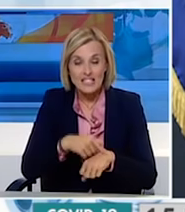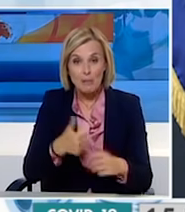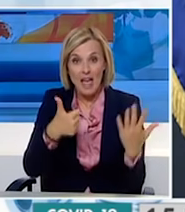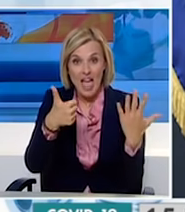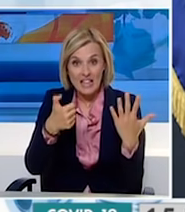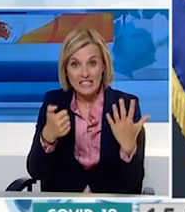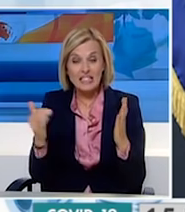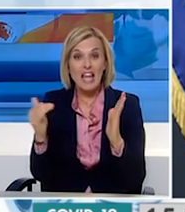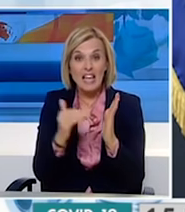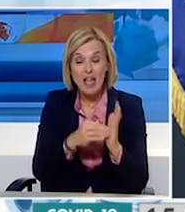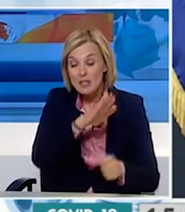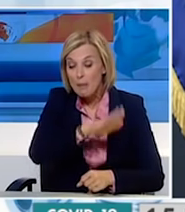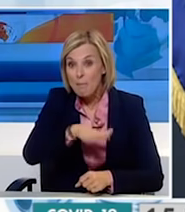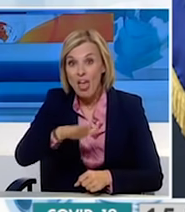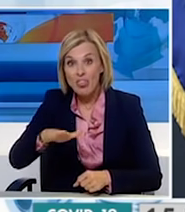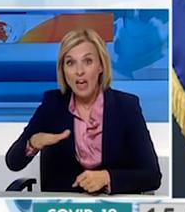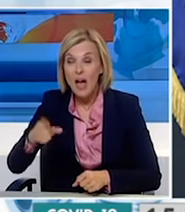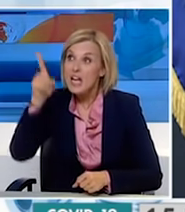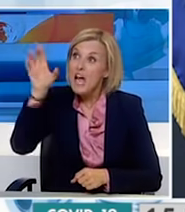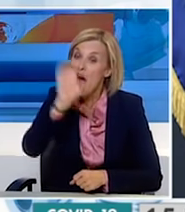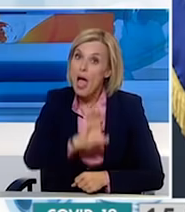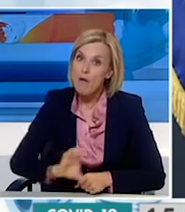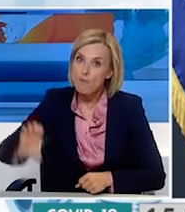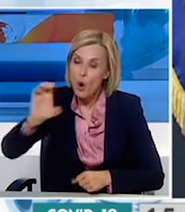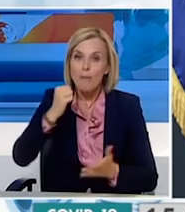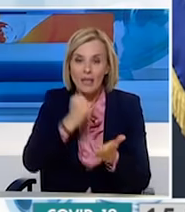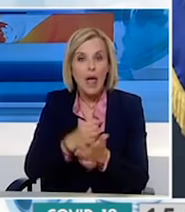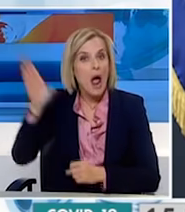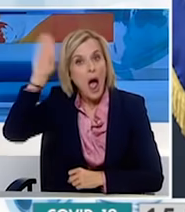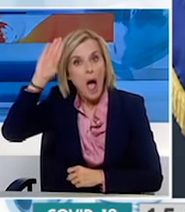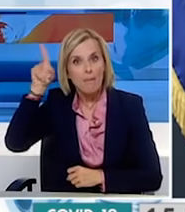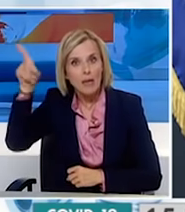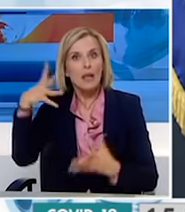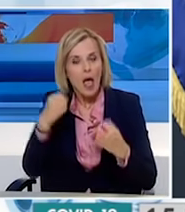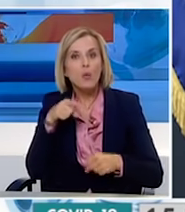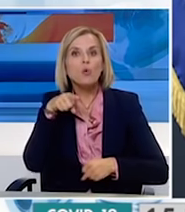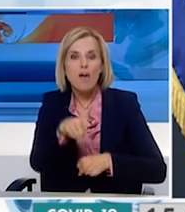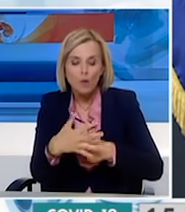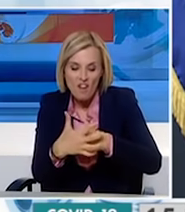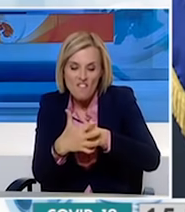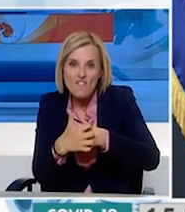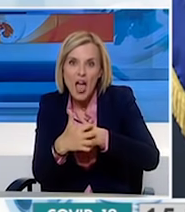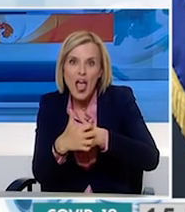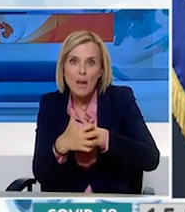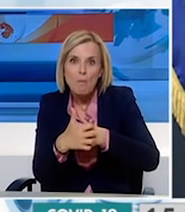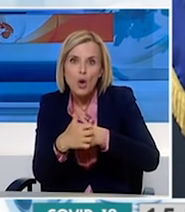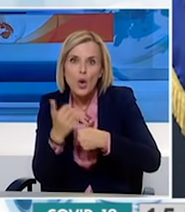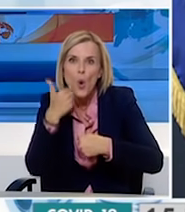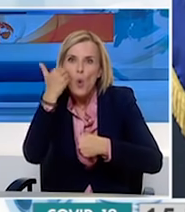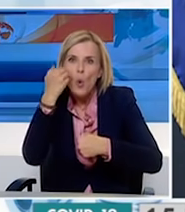ένα μέσο όρο, στην Ευρώπη και στην Αμερική, αλλά τόσα ενδεχομένως. Και από πού το βγάζω αυτό το νούμερο, είναι